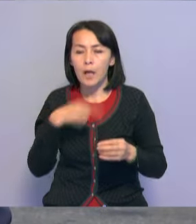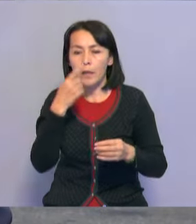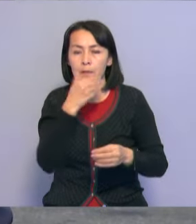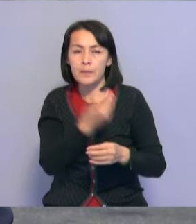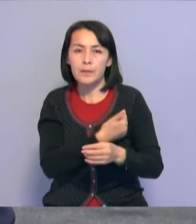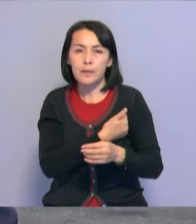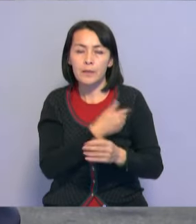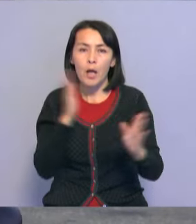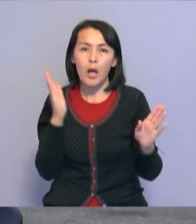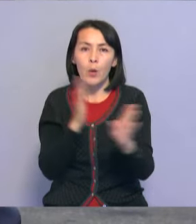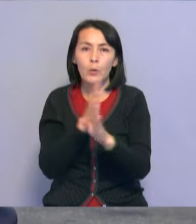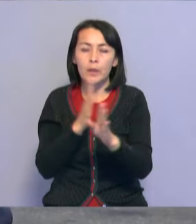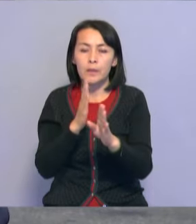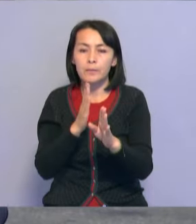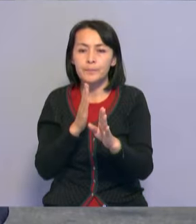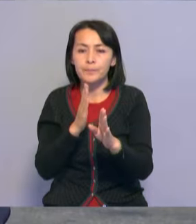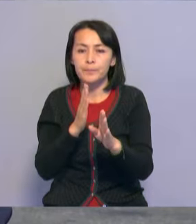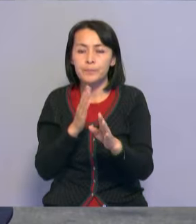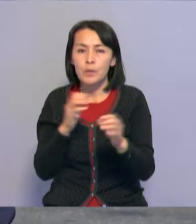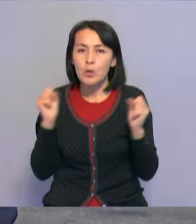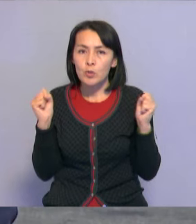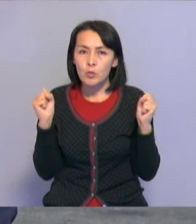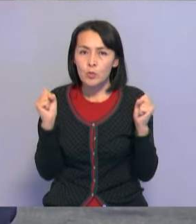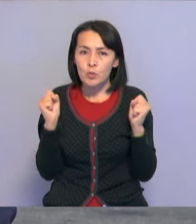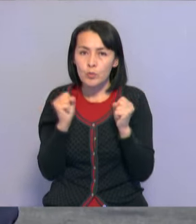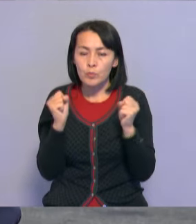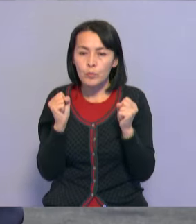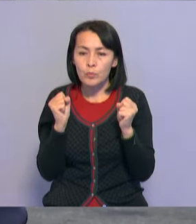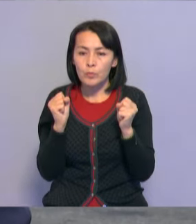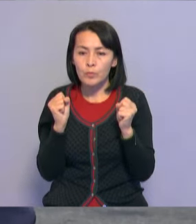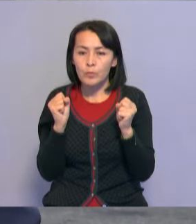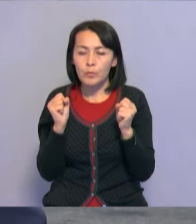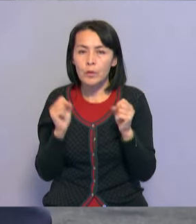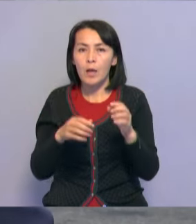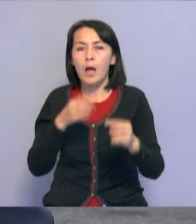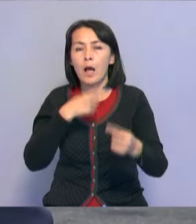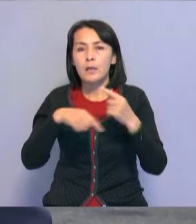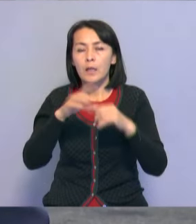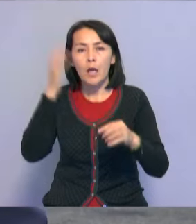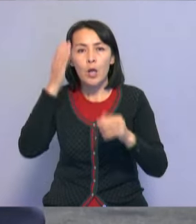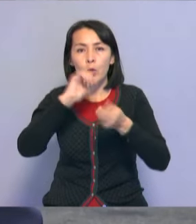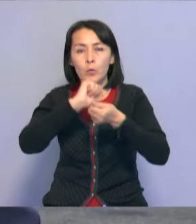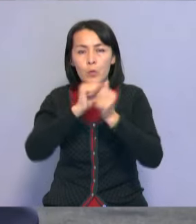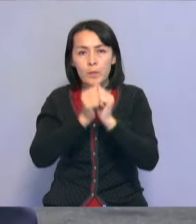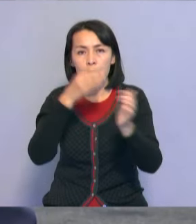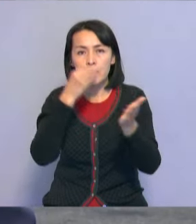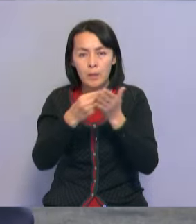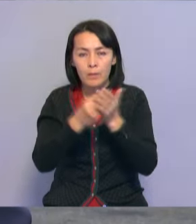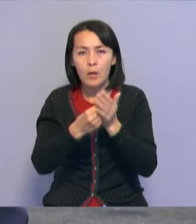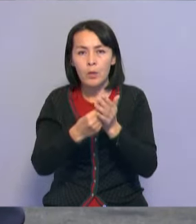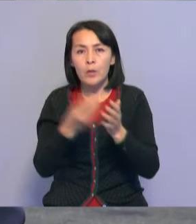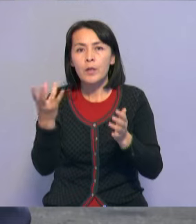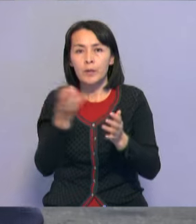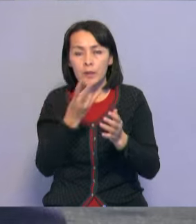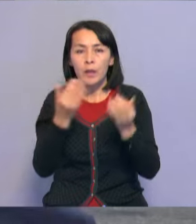айтатынымыз ауа райының күрт суымай тұрып, алдын алып, осы көмір сатып алу